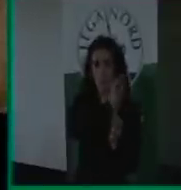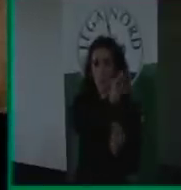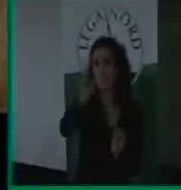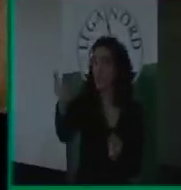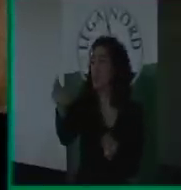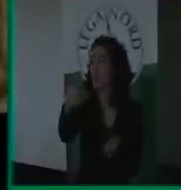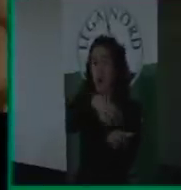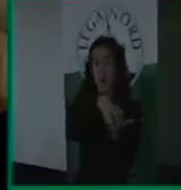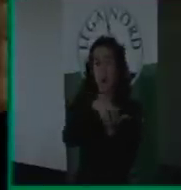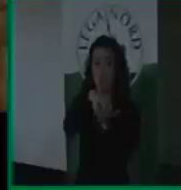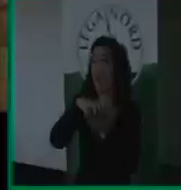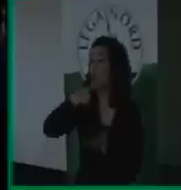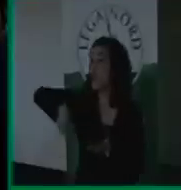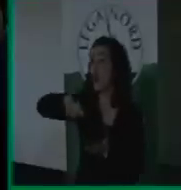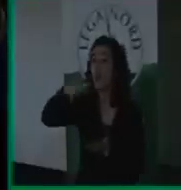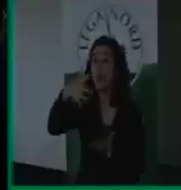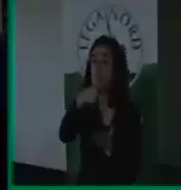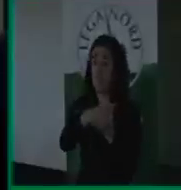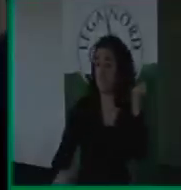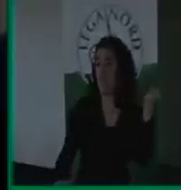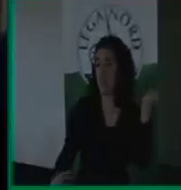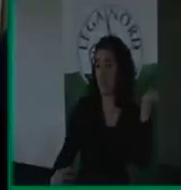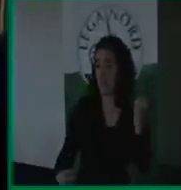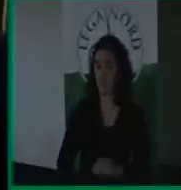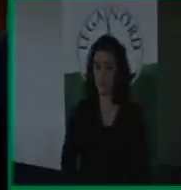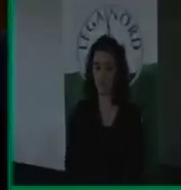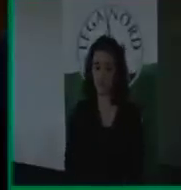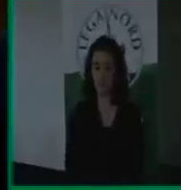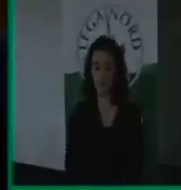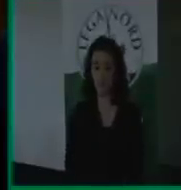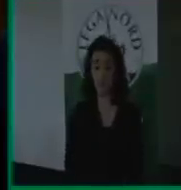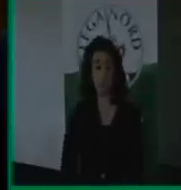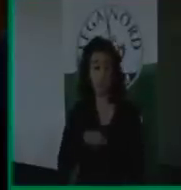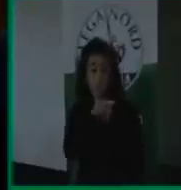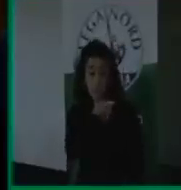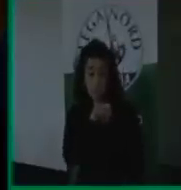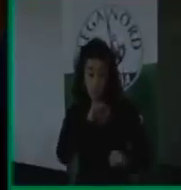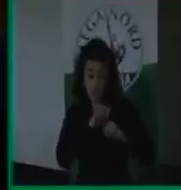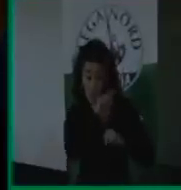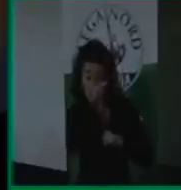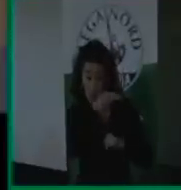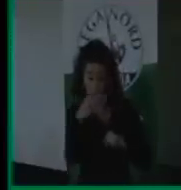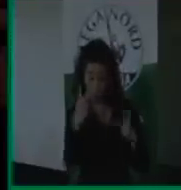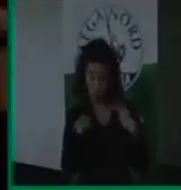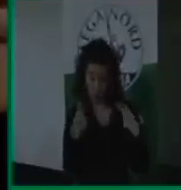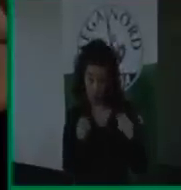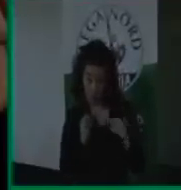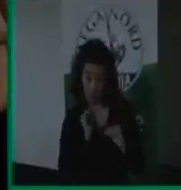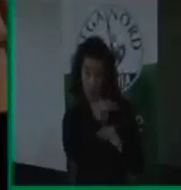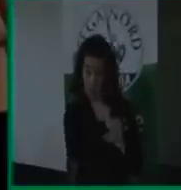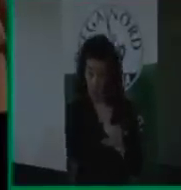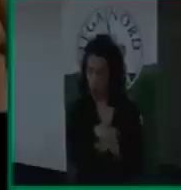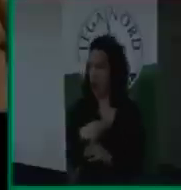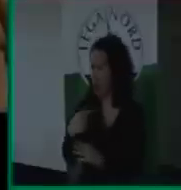stiamo per fallire Allora crede che l'euro finalmente sopravviverà che cosa